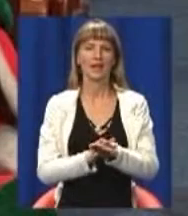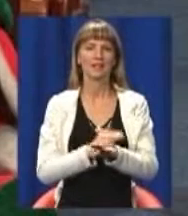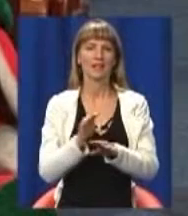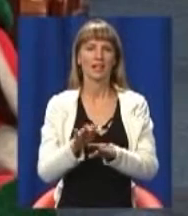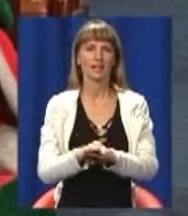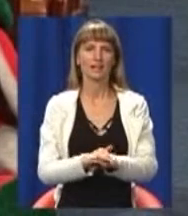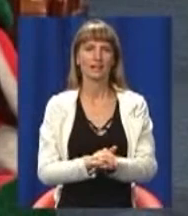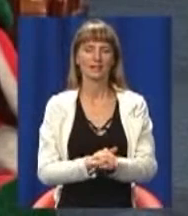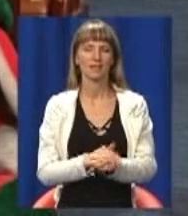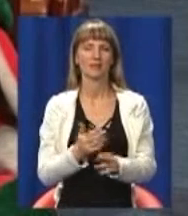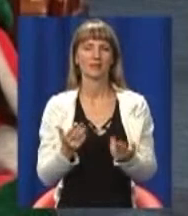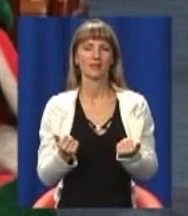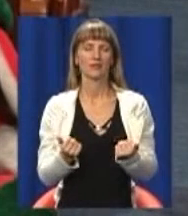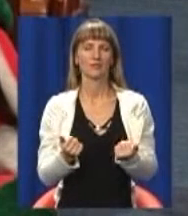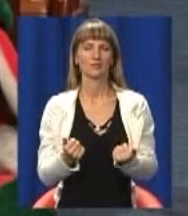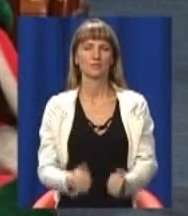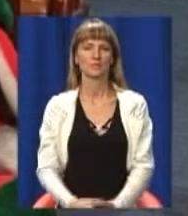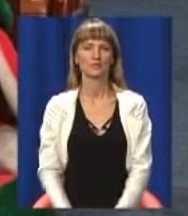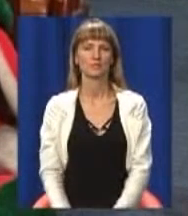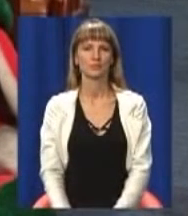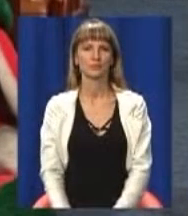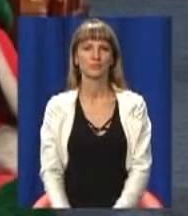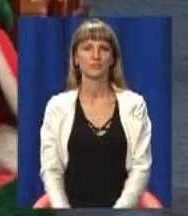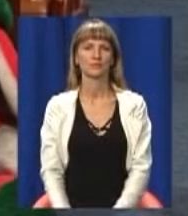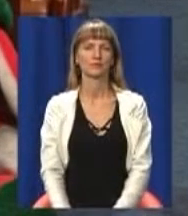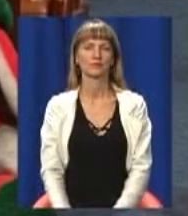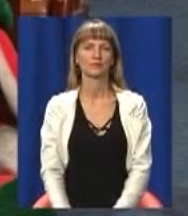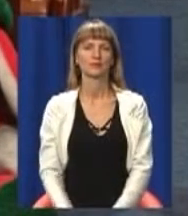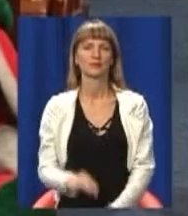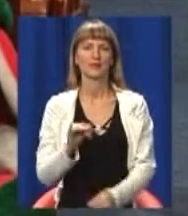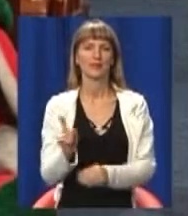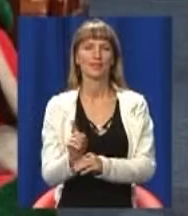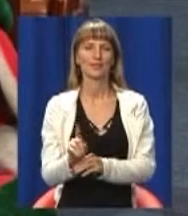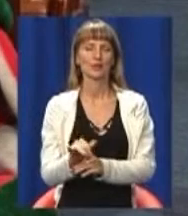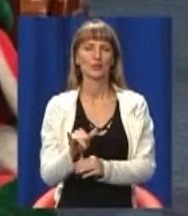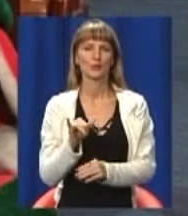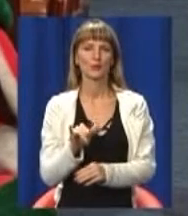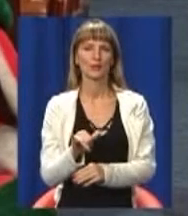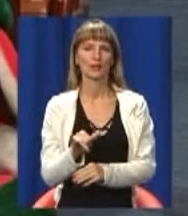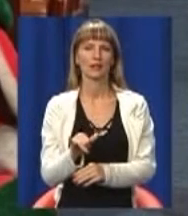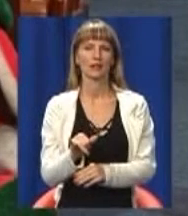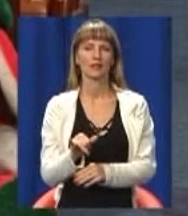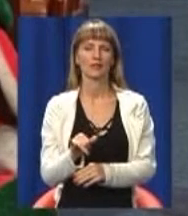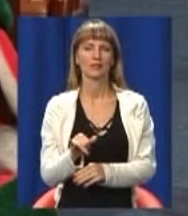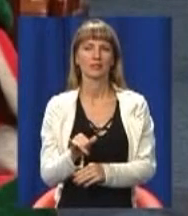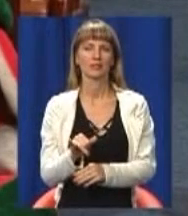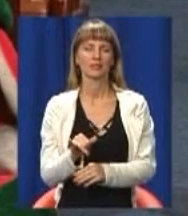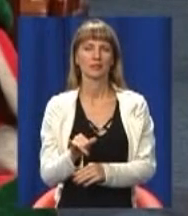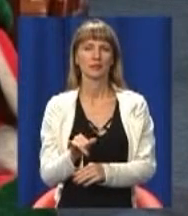Гладенька. Так. Та хвіст в неї